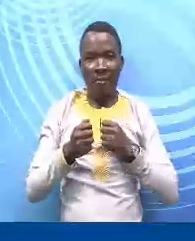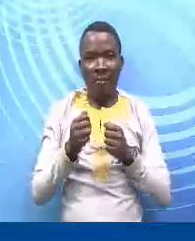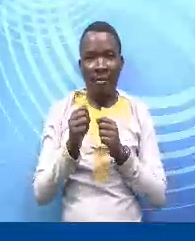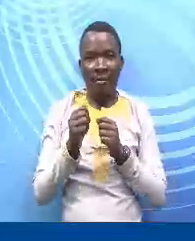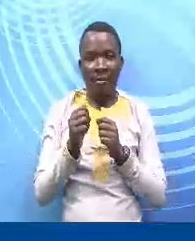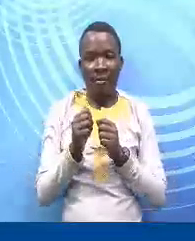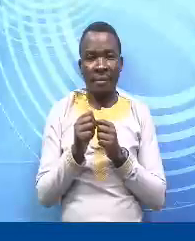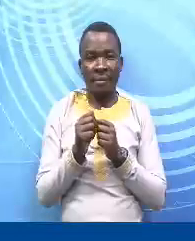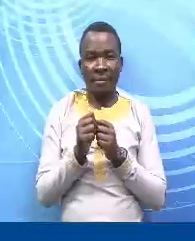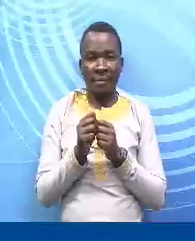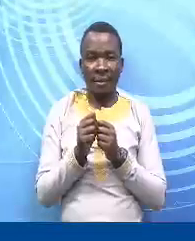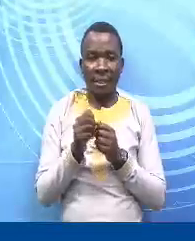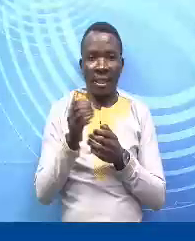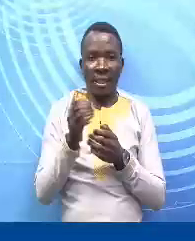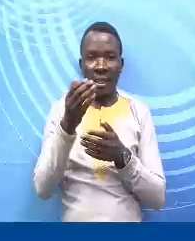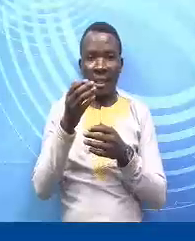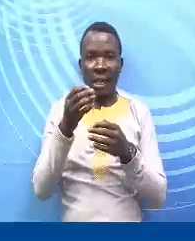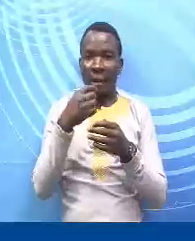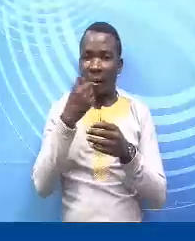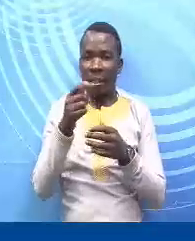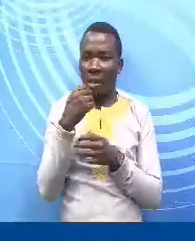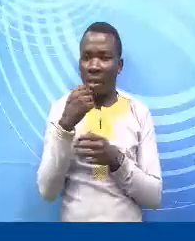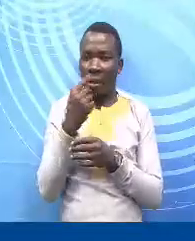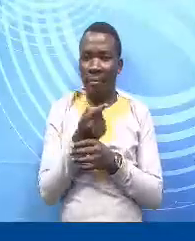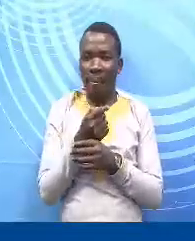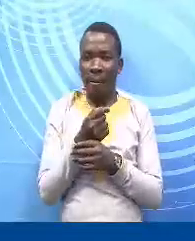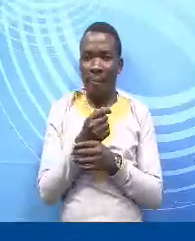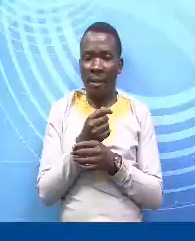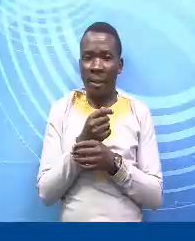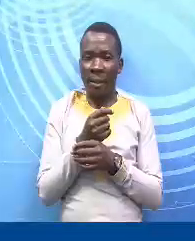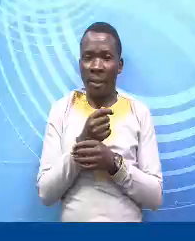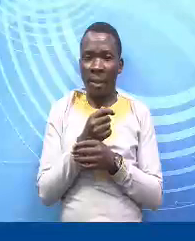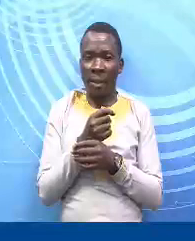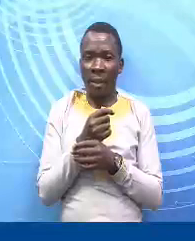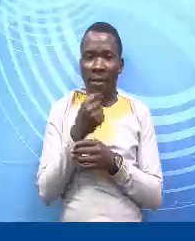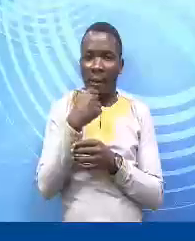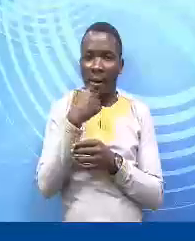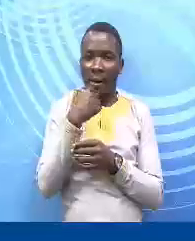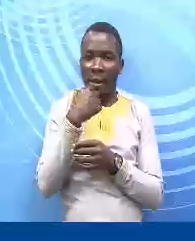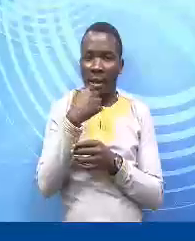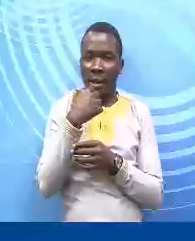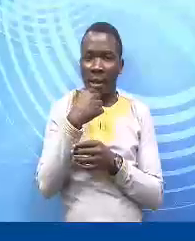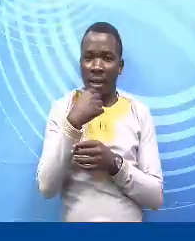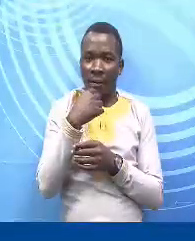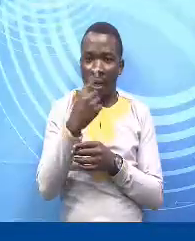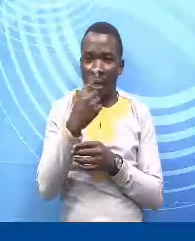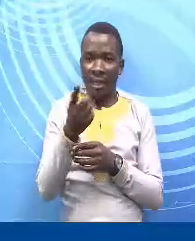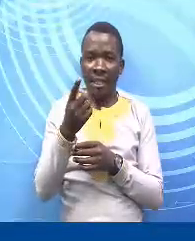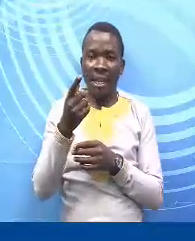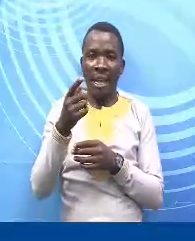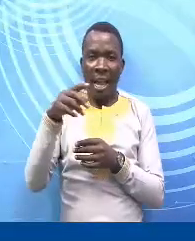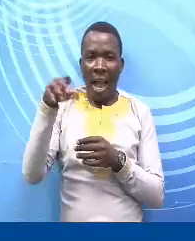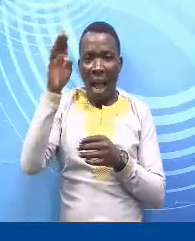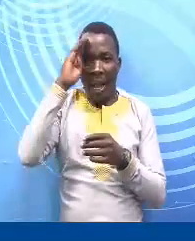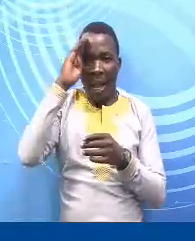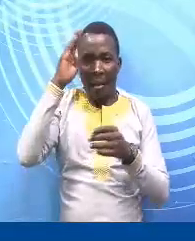mbere cyate atengwa arimo ngo abantu bakora ya agena bya abantu kore yari letena